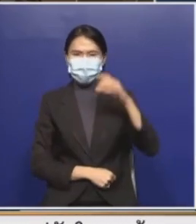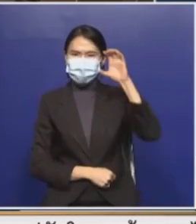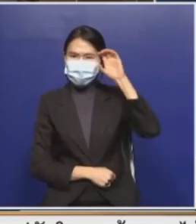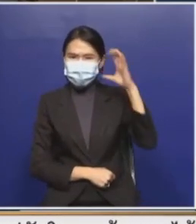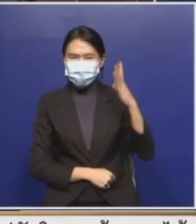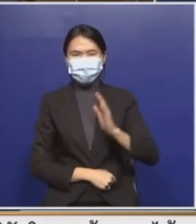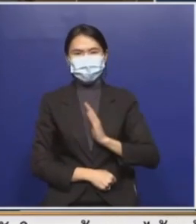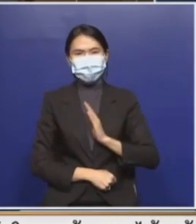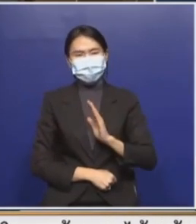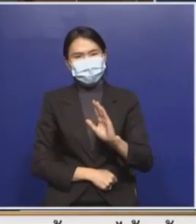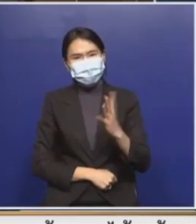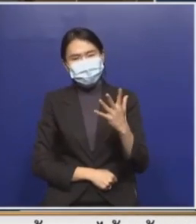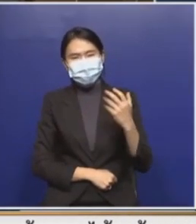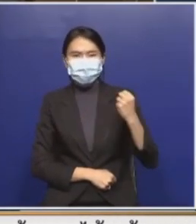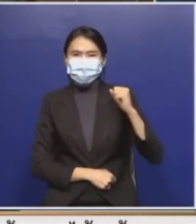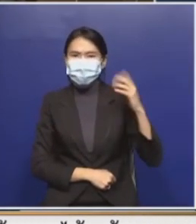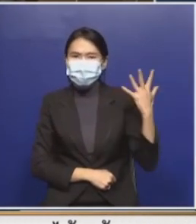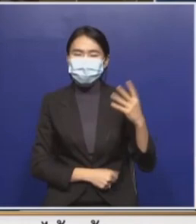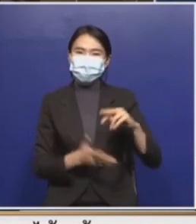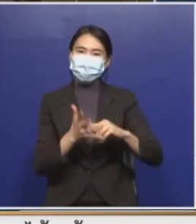จว่าวัคซีน